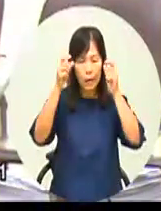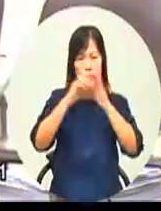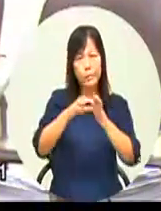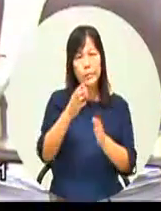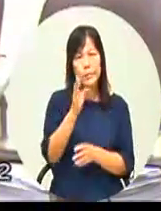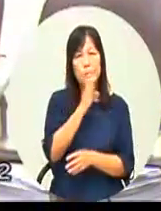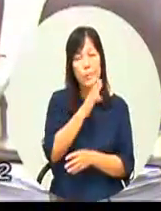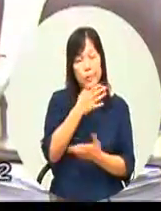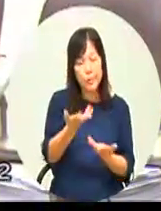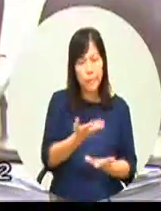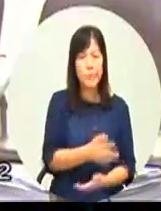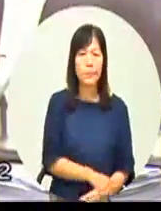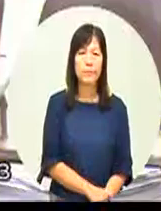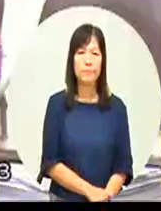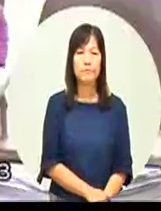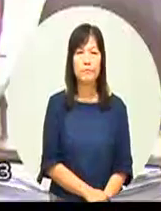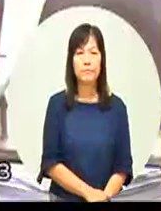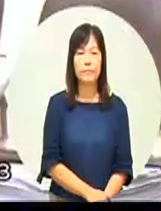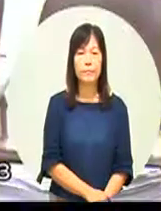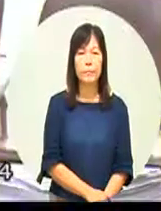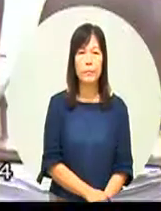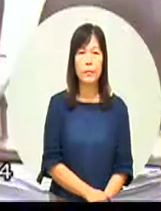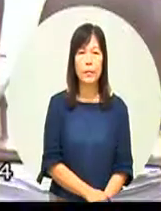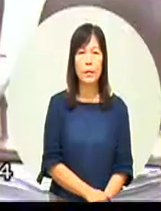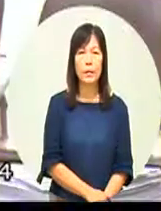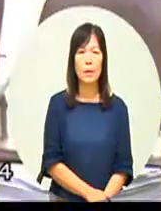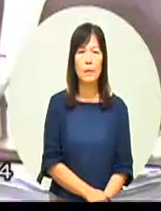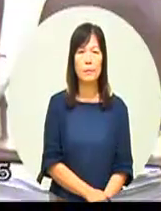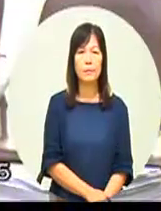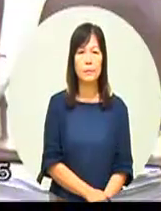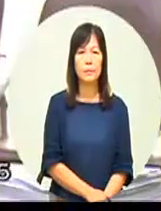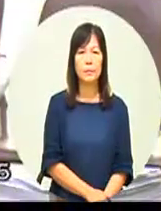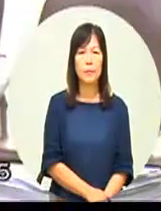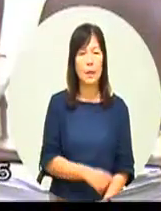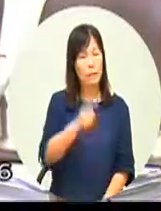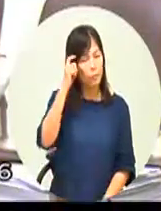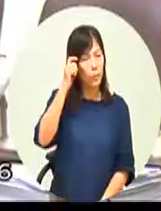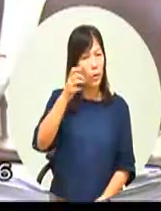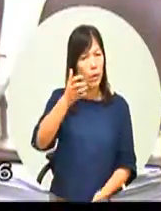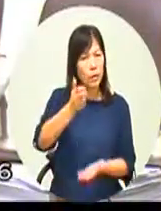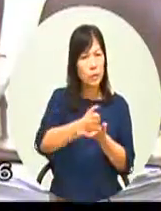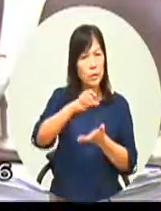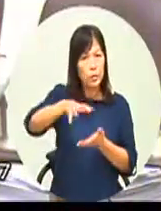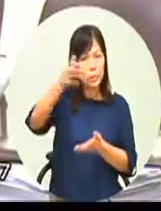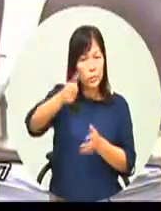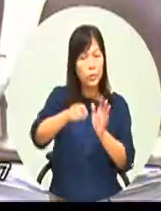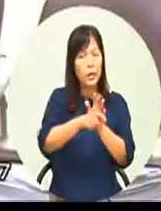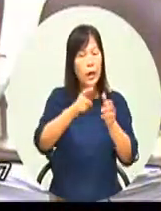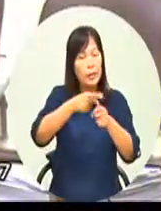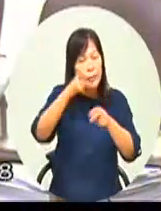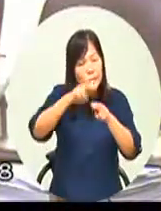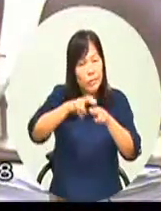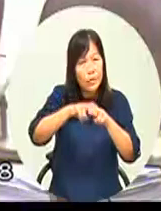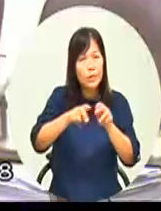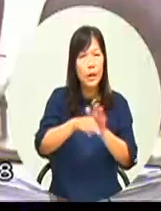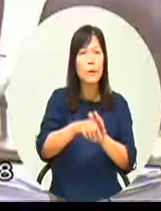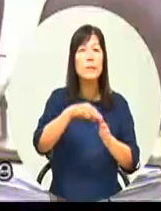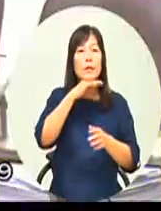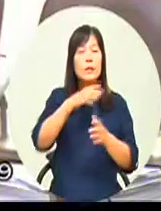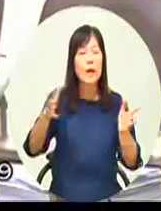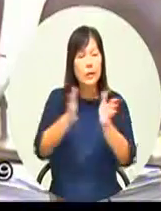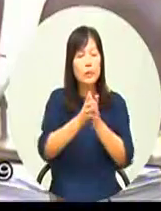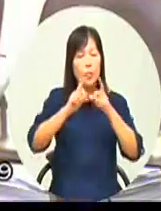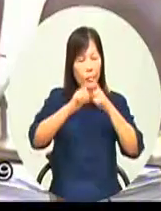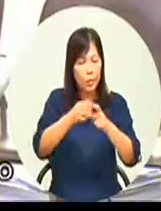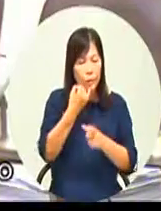好，那你请，要不然是这样子的哈，局长，你稍坐一下，好啊，等一下一并回答